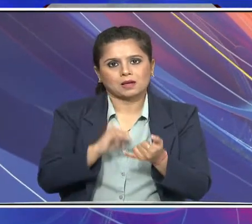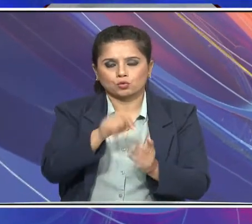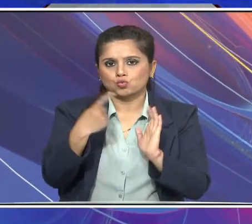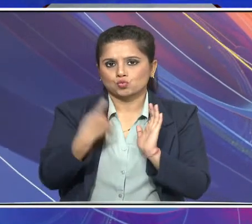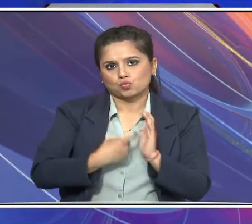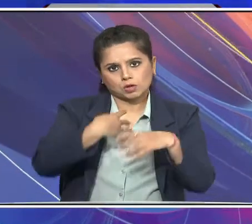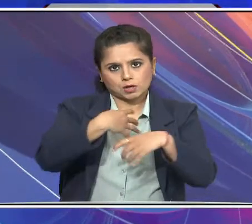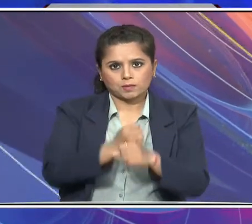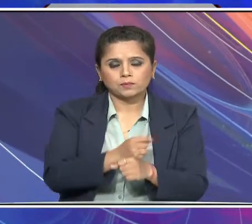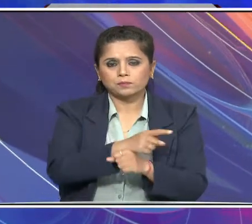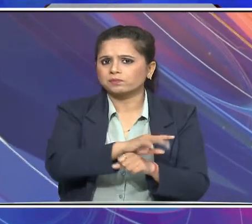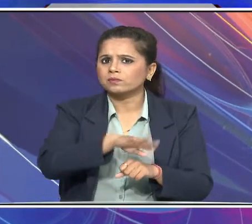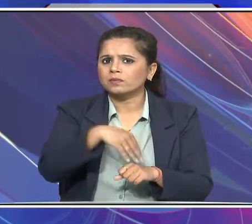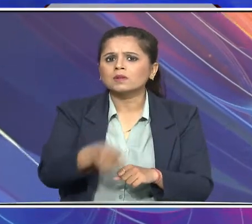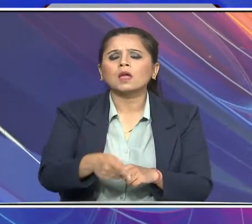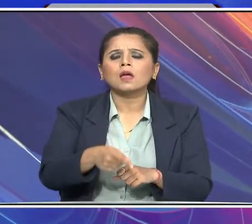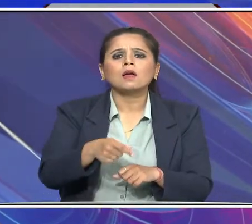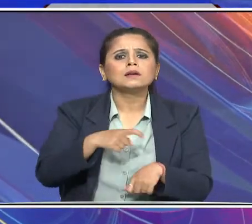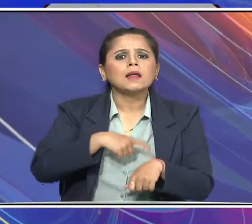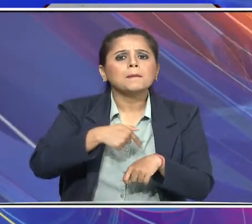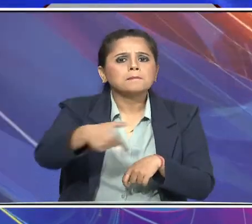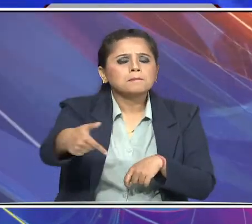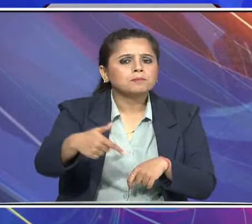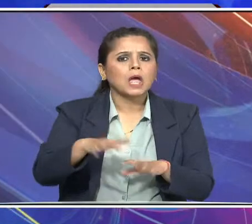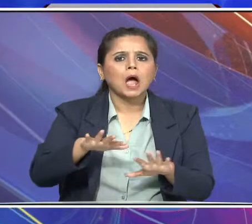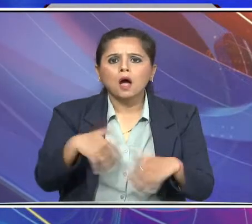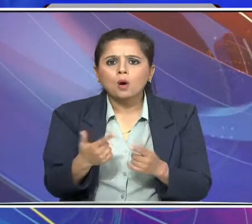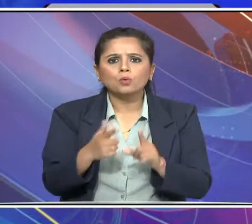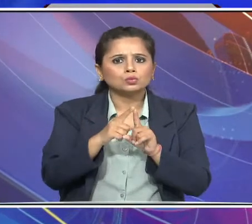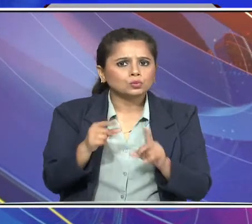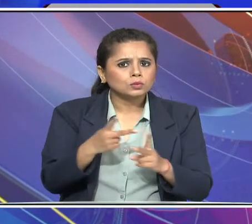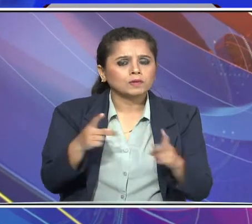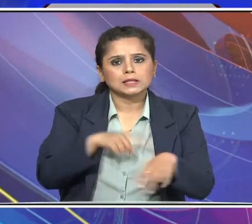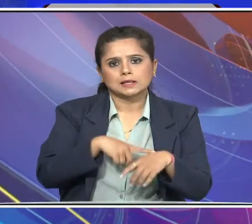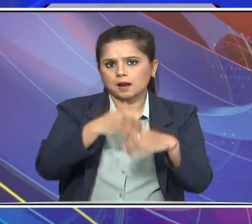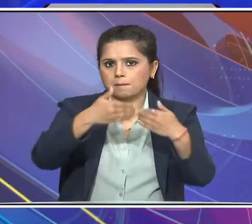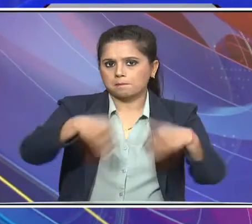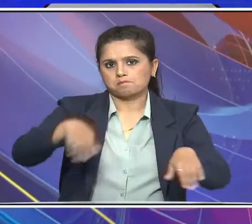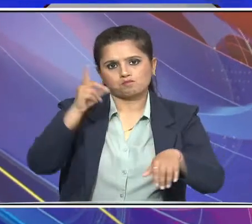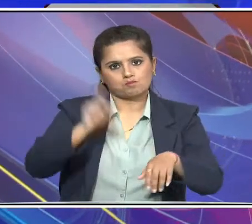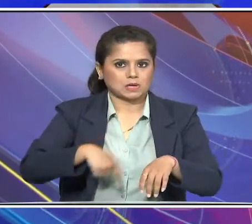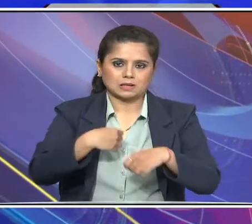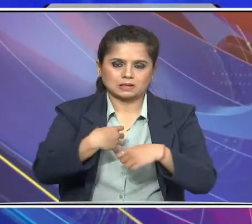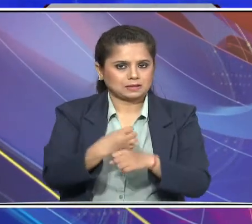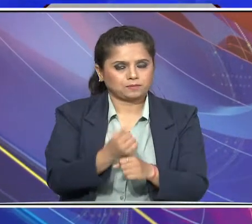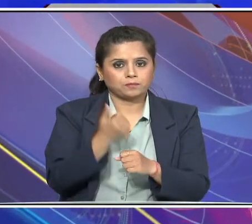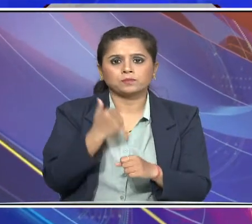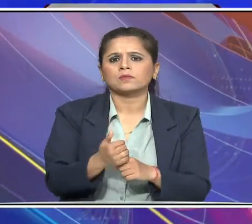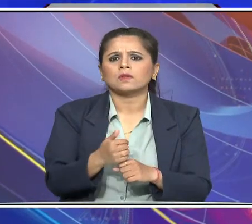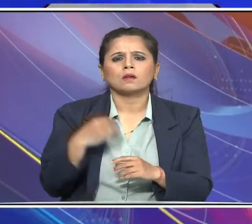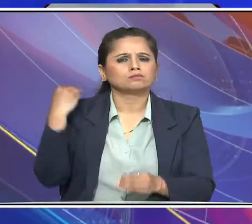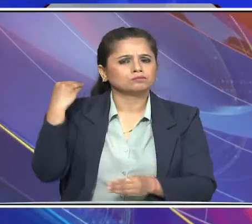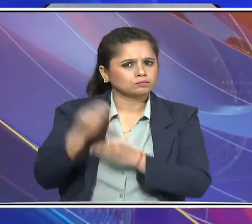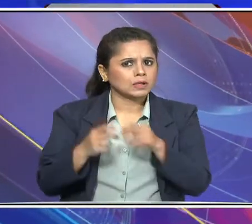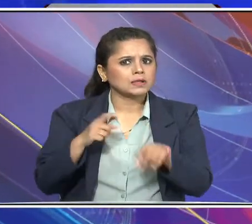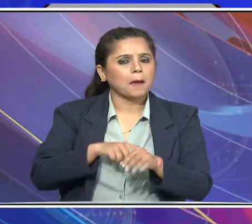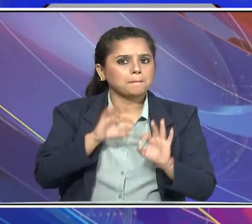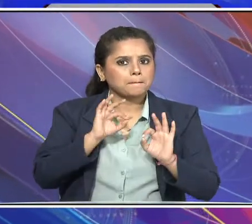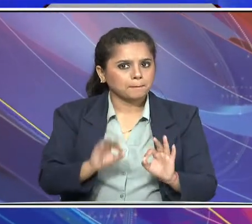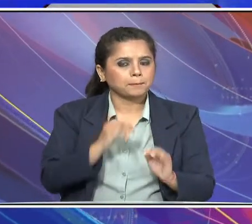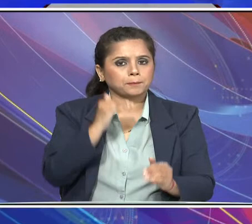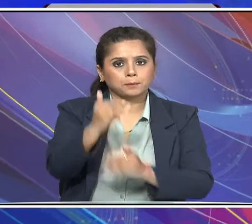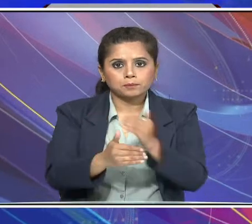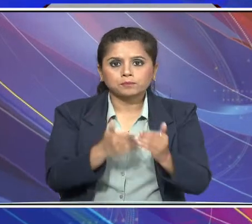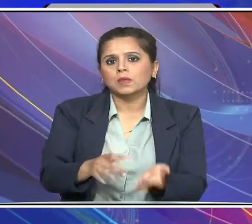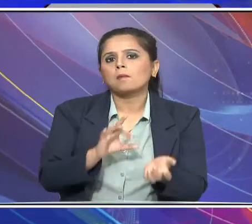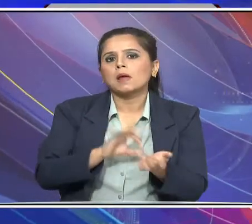उसको कौन से कितने समय में कैसे करना है उसके एक टाइमलाइन ते हो जाए एक हॉलिस्टिक कल अप्रोच के साथ हम